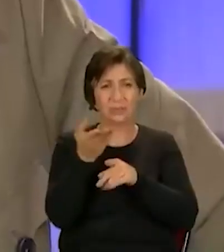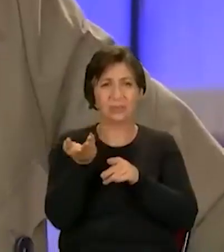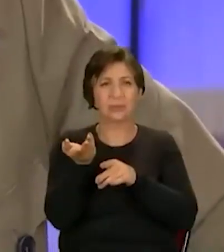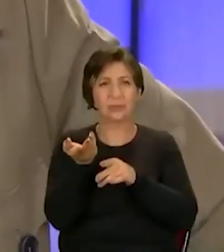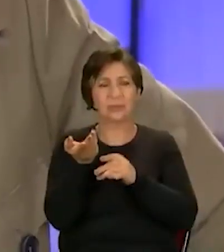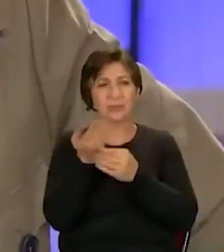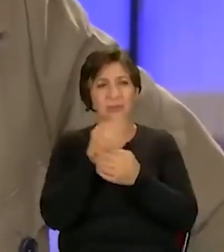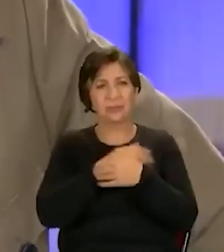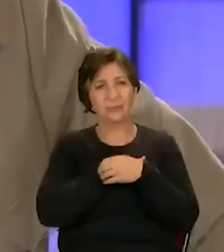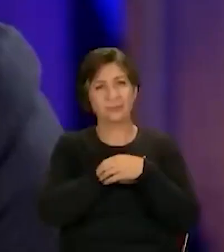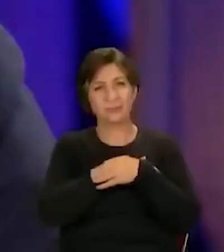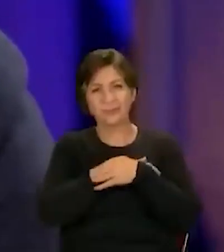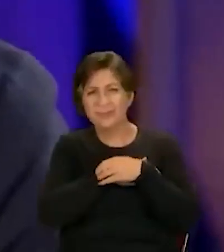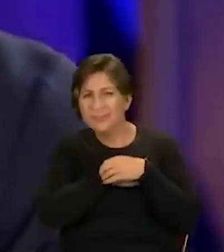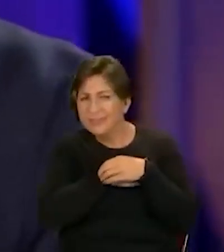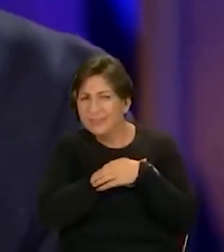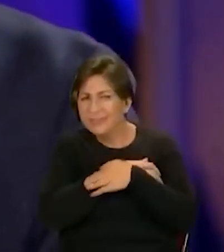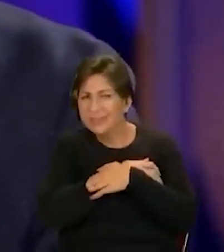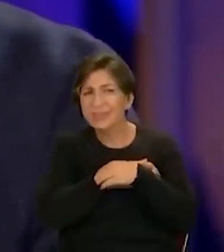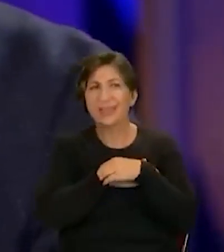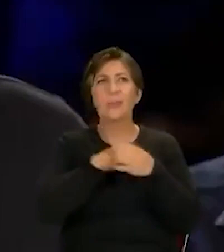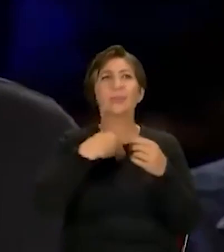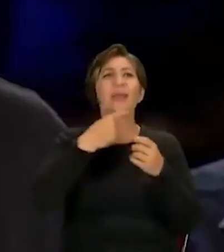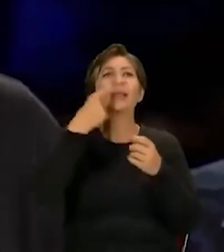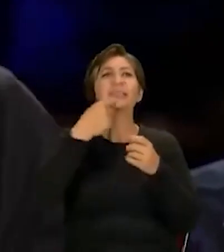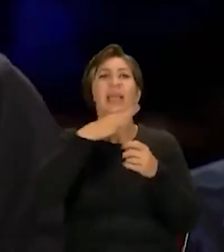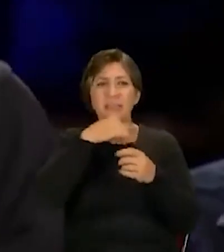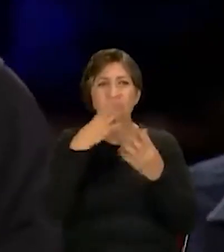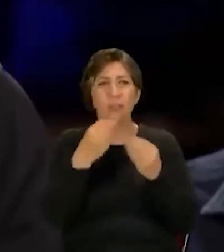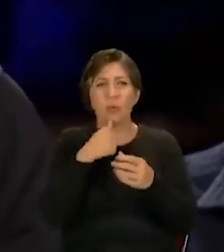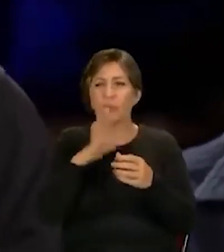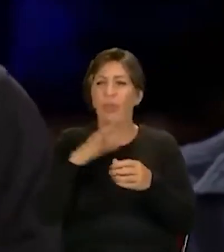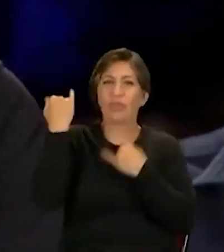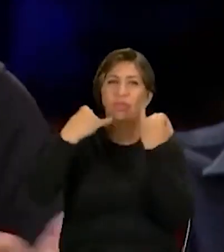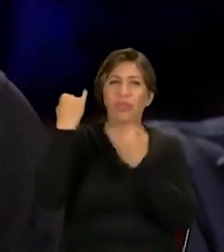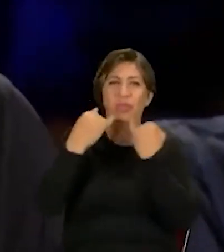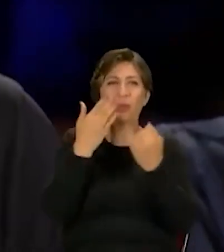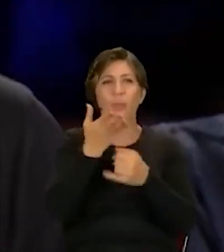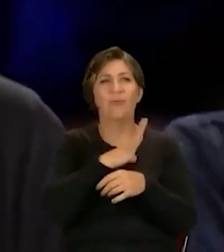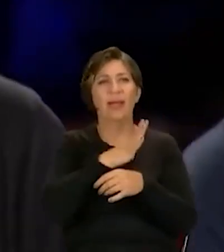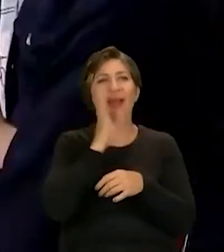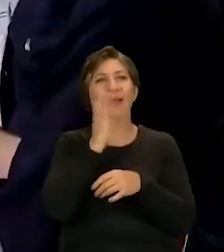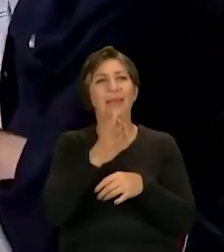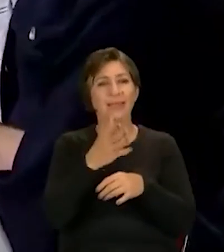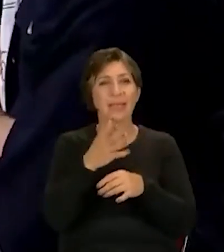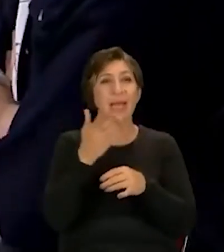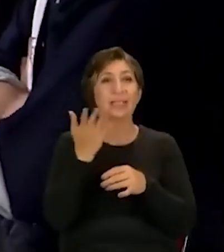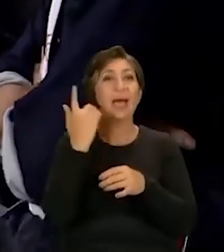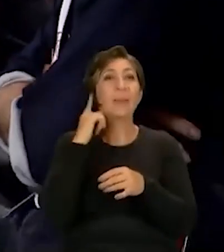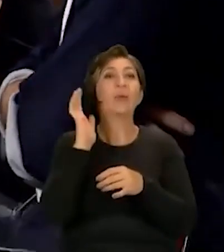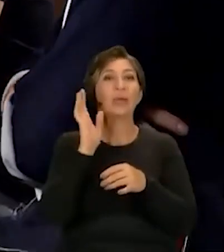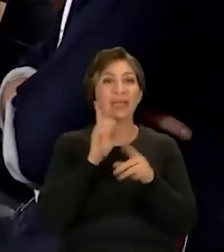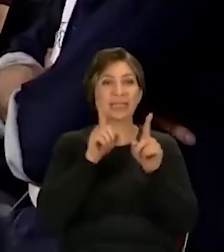artık arkaik sayılırım yani. Arkaik sayılırım artık tabii yani. Benim oğlana söyleyeyim, o da dalga geçiyor. Hani Quake mi kaldı baba falan diye. Hatta haberi